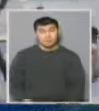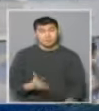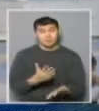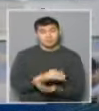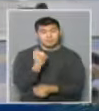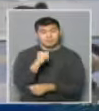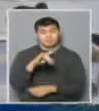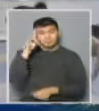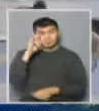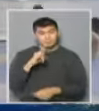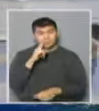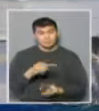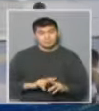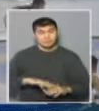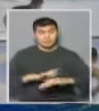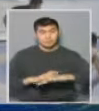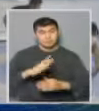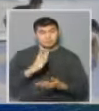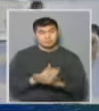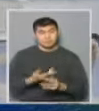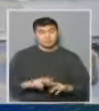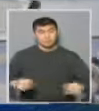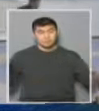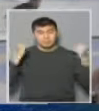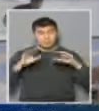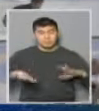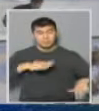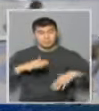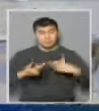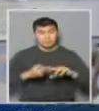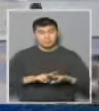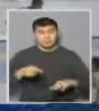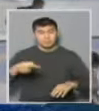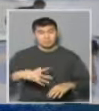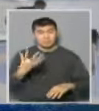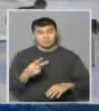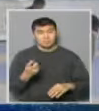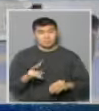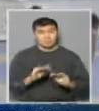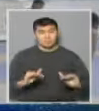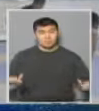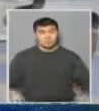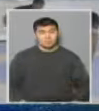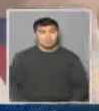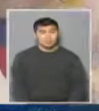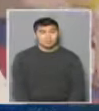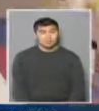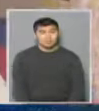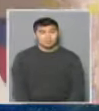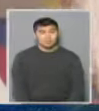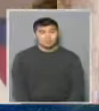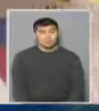призеры чемпионата Казахстана по вольной борьбе. В спортивной школе занимается 1512 детей.